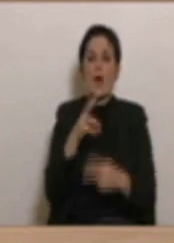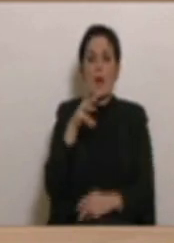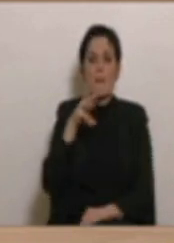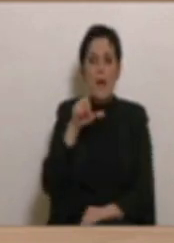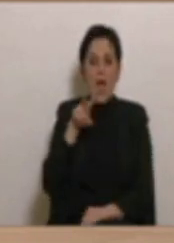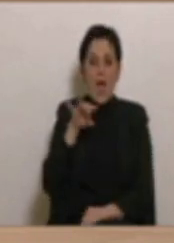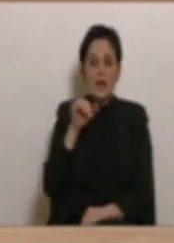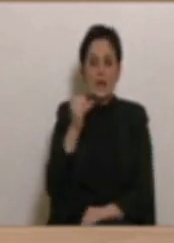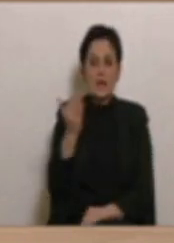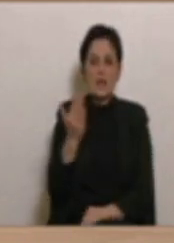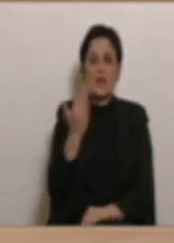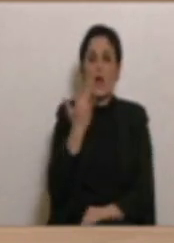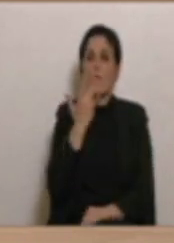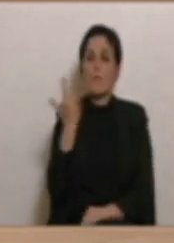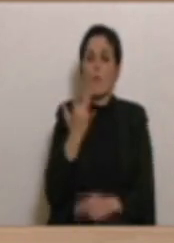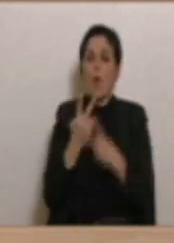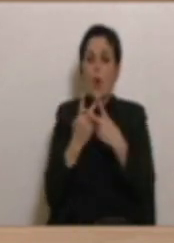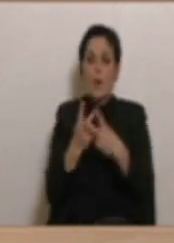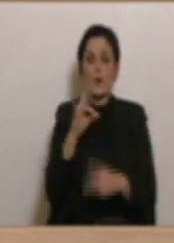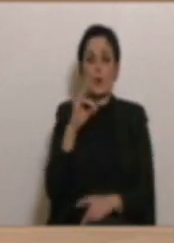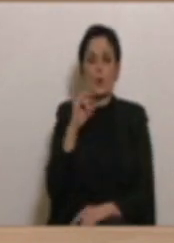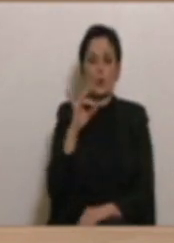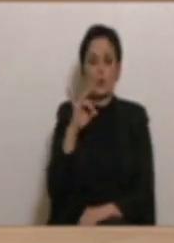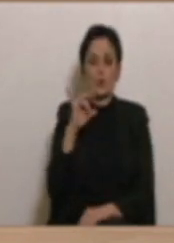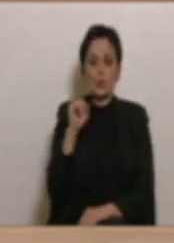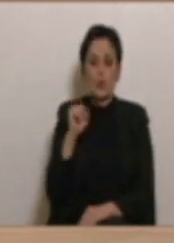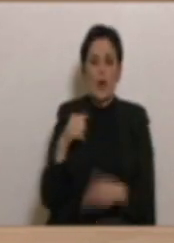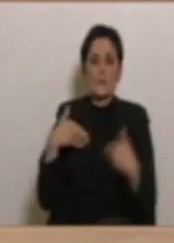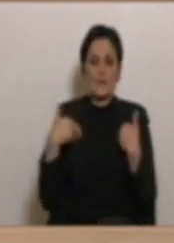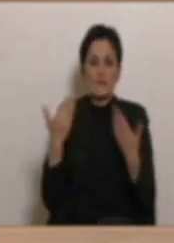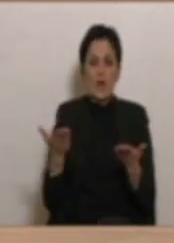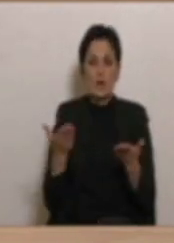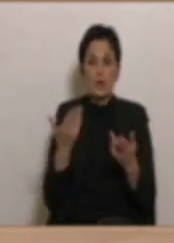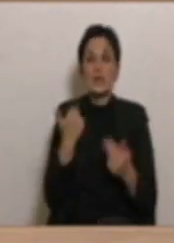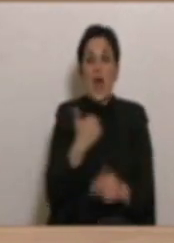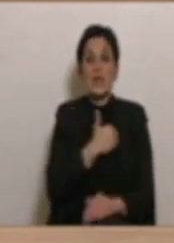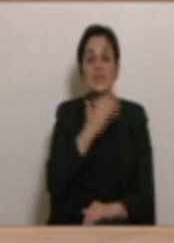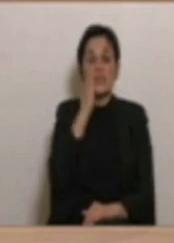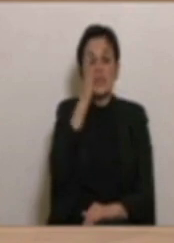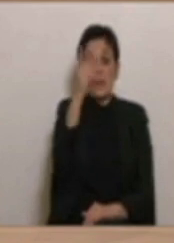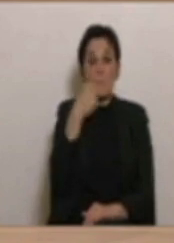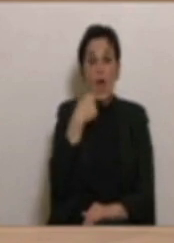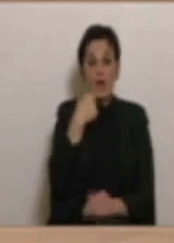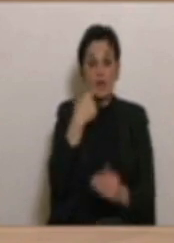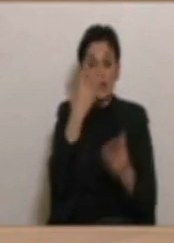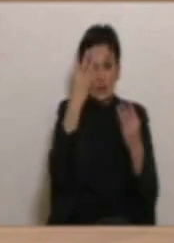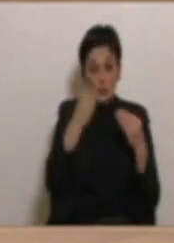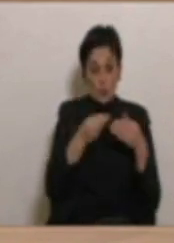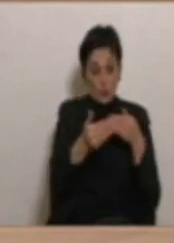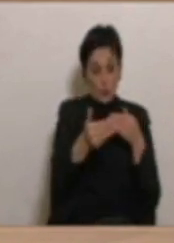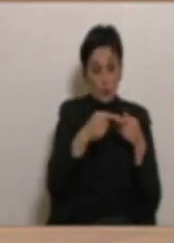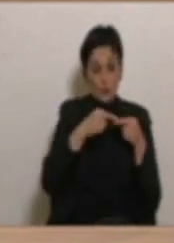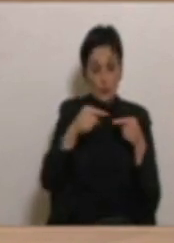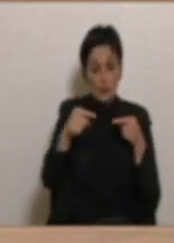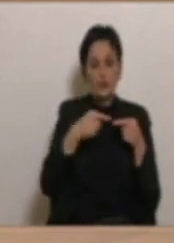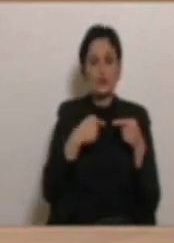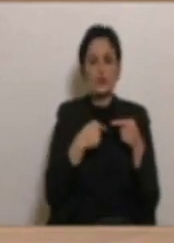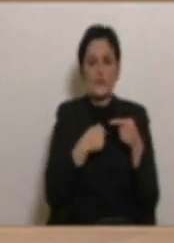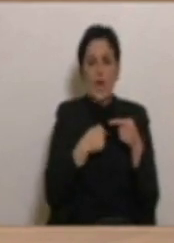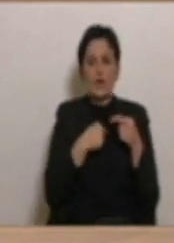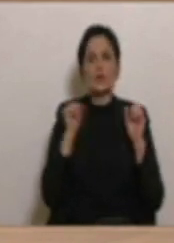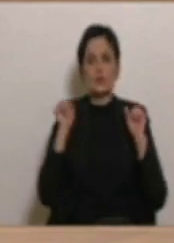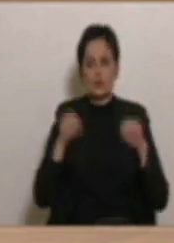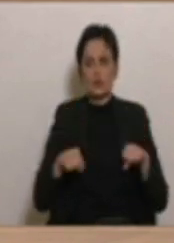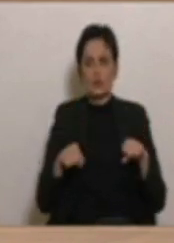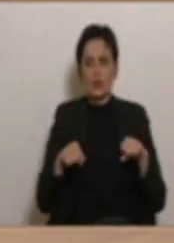მინდა მივესალმო პოლიტპატიმარ გიორგი რურუას და გამოვთქვა იმედი, რომ უახლოეს დღეებში ჩვენ